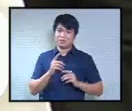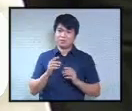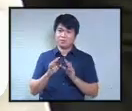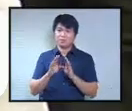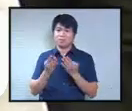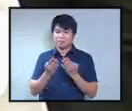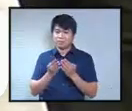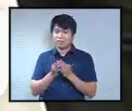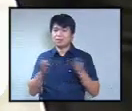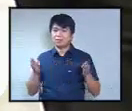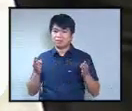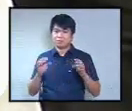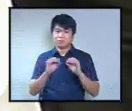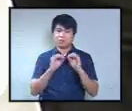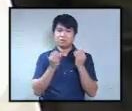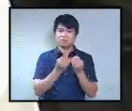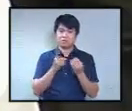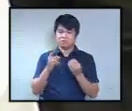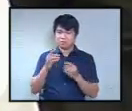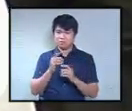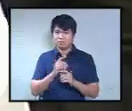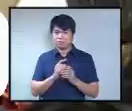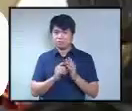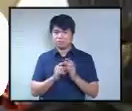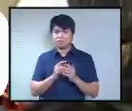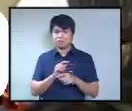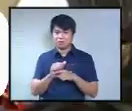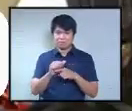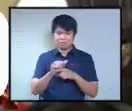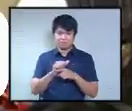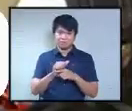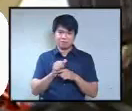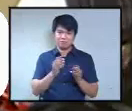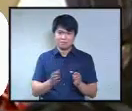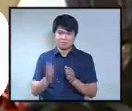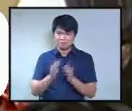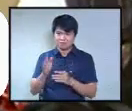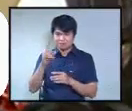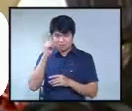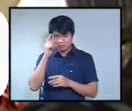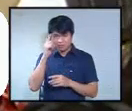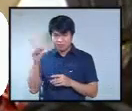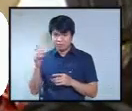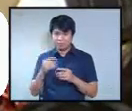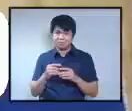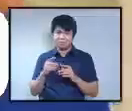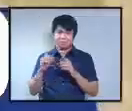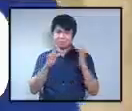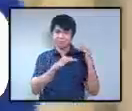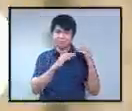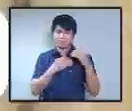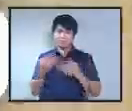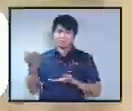are trained to be structural in thinking. Inaasahang dadalo ang Pangulo sa opening ceremony ng